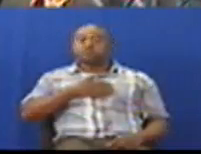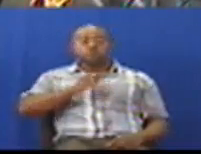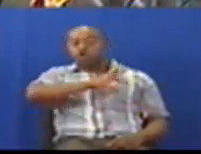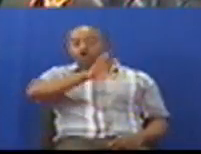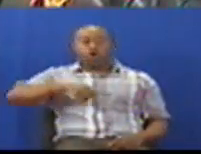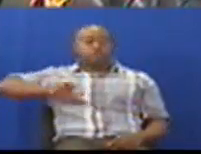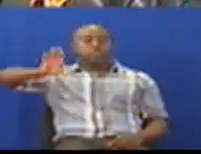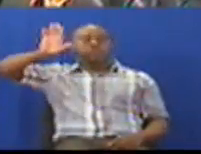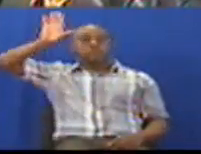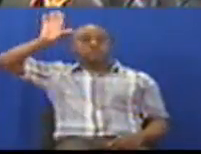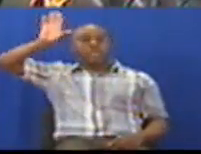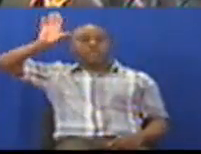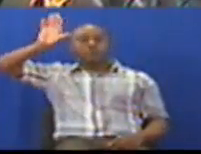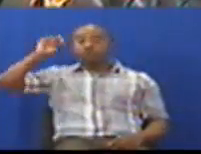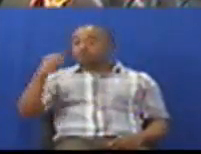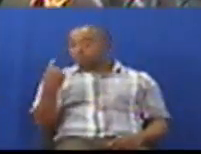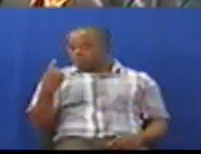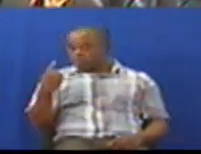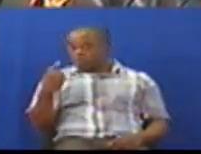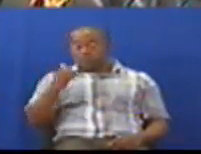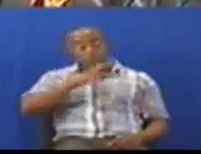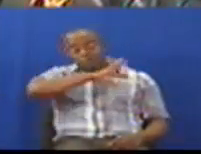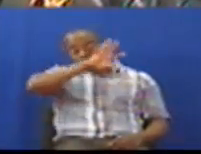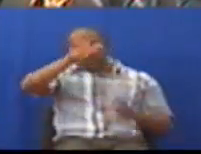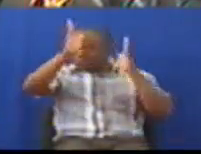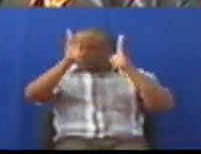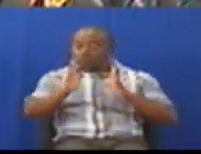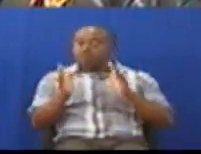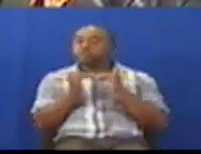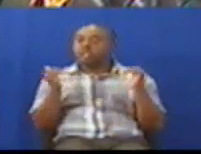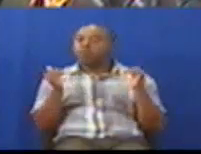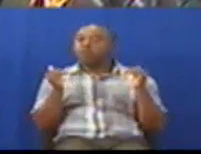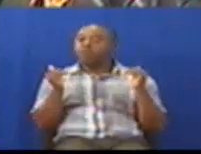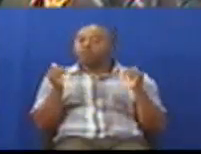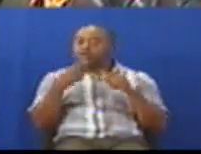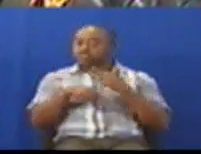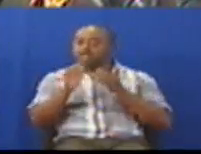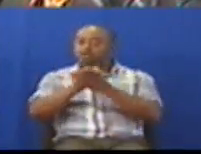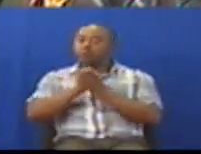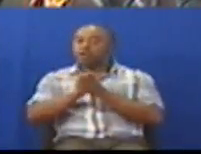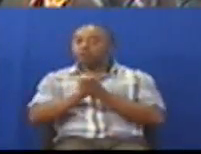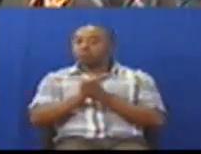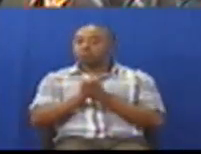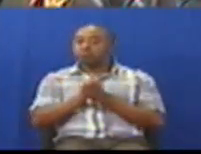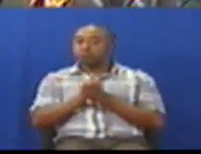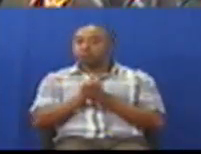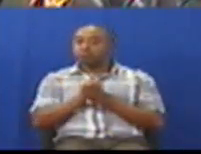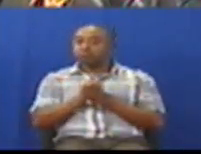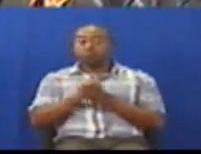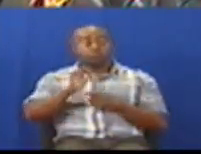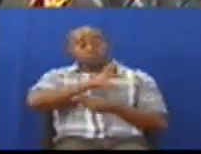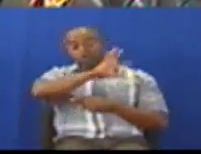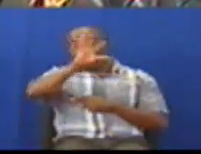ni kimoja, wabunge wote ni wabunge wa bunge la Jamhuri ya Muungano wa Tanzania na wote wana